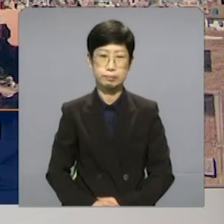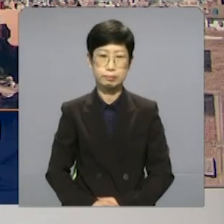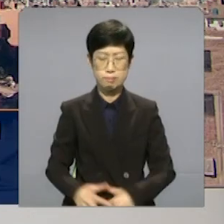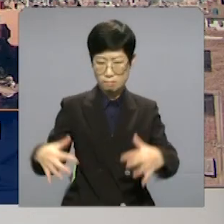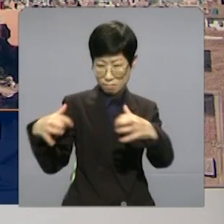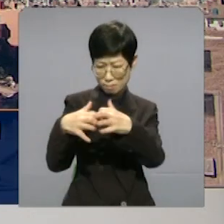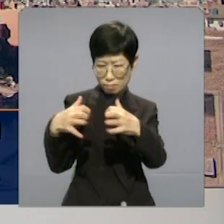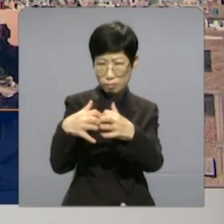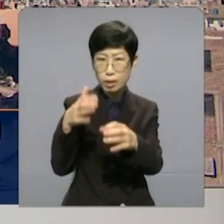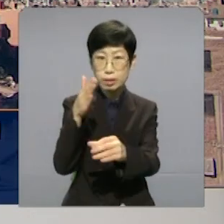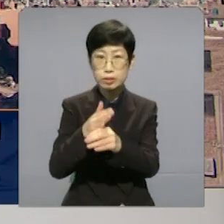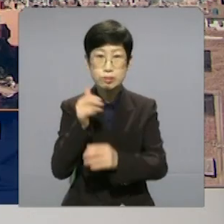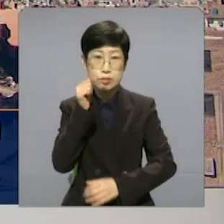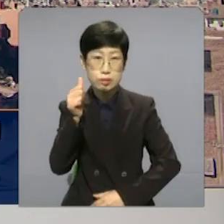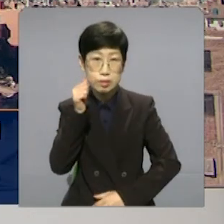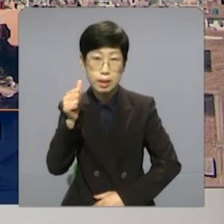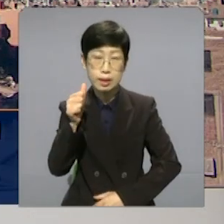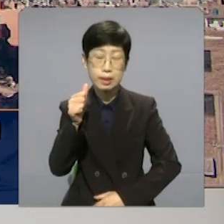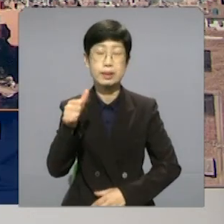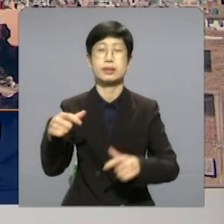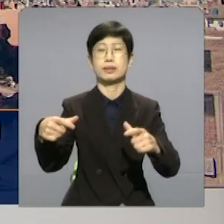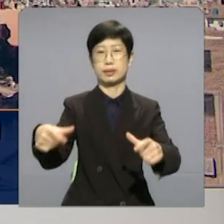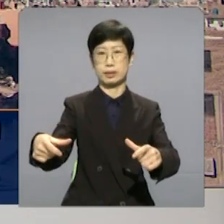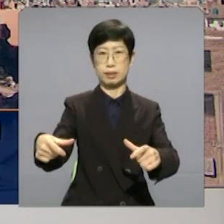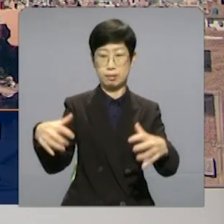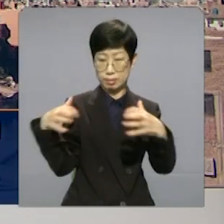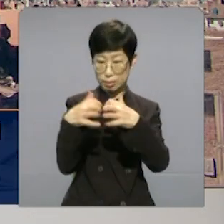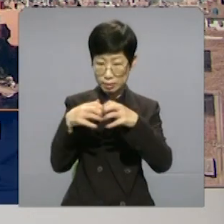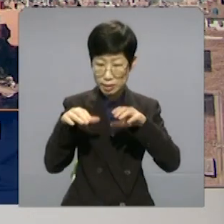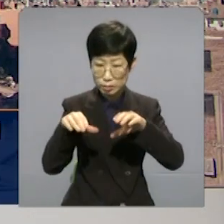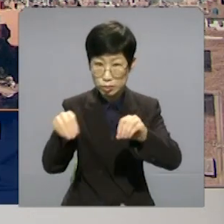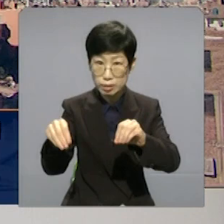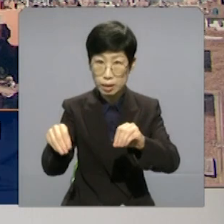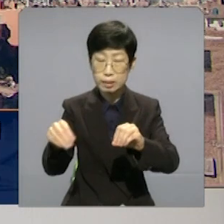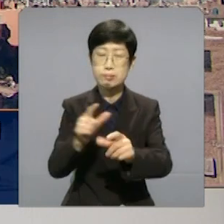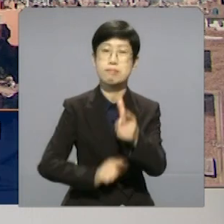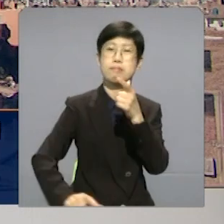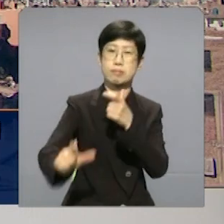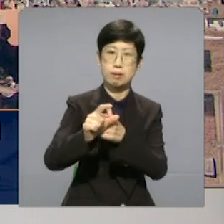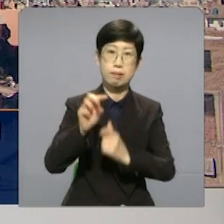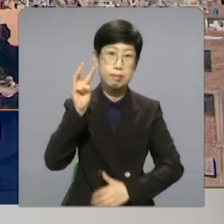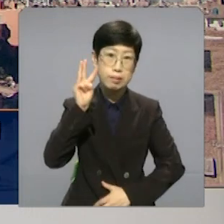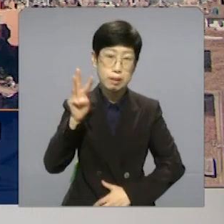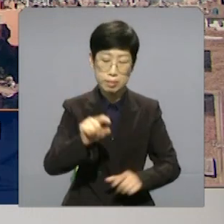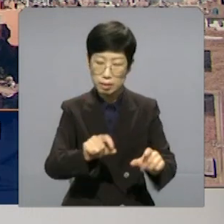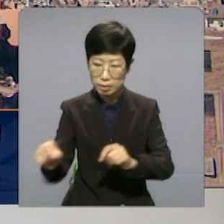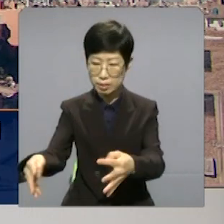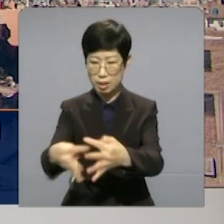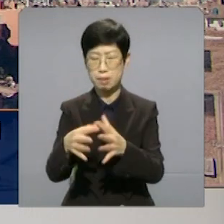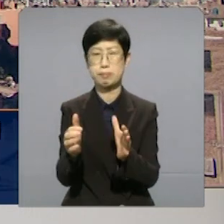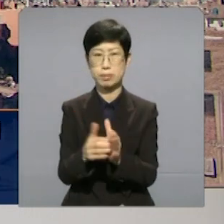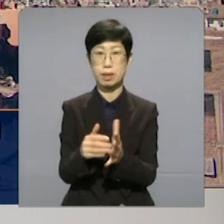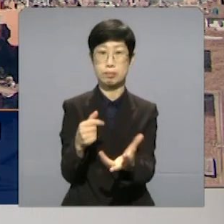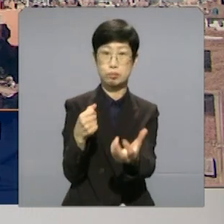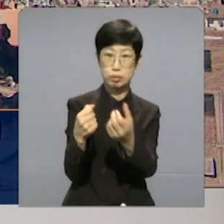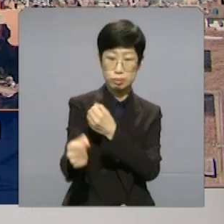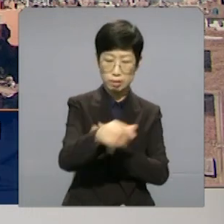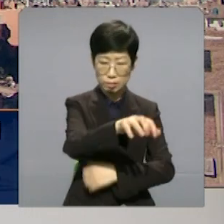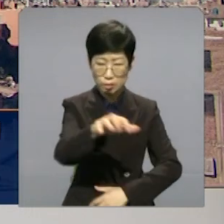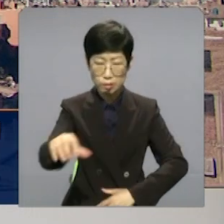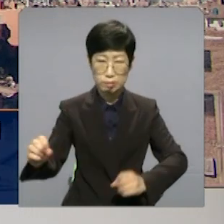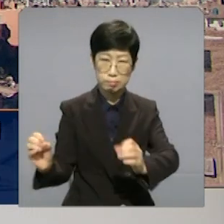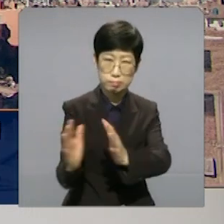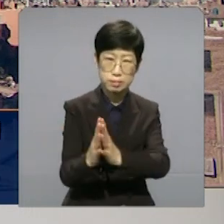내전에 빠진 수단 군벌들이 휴전을 72시간 더 연장하기로 합의했습니다. 그런데도 곳곳에서 무력